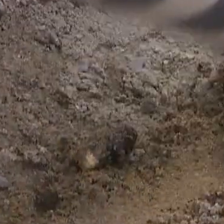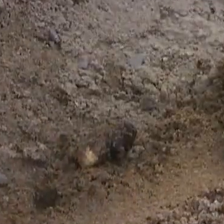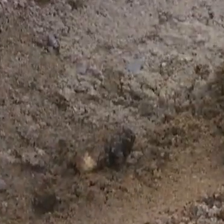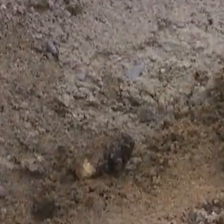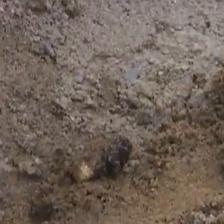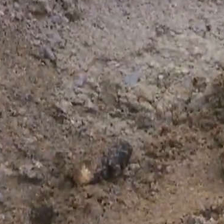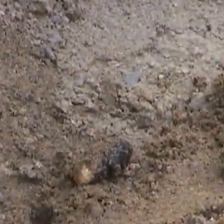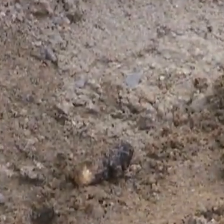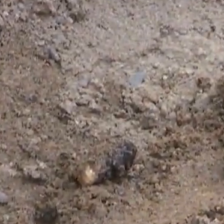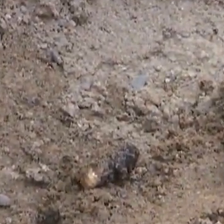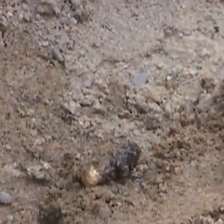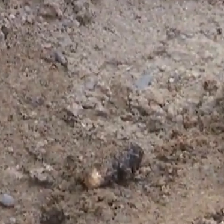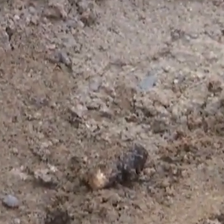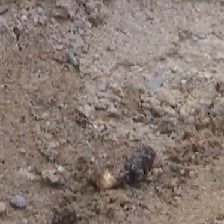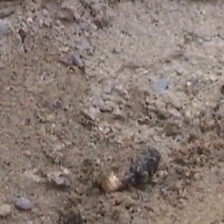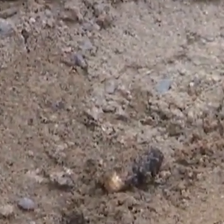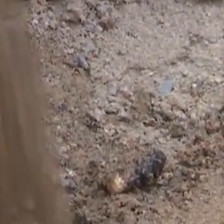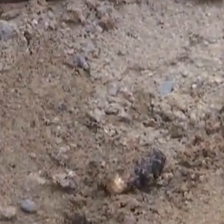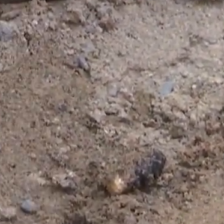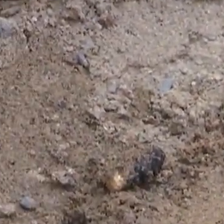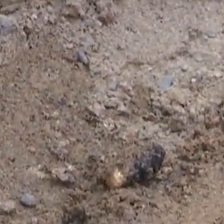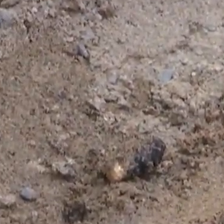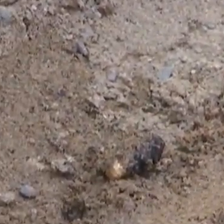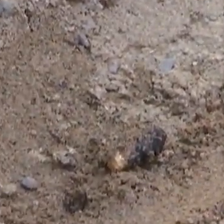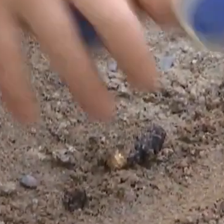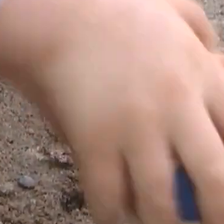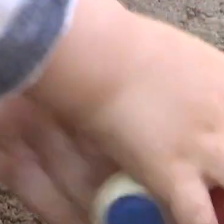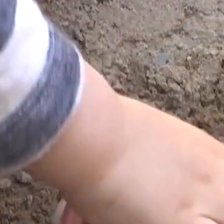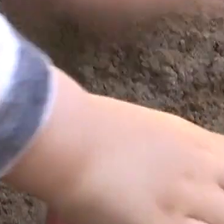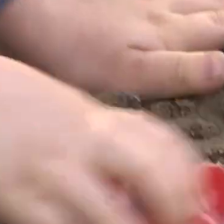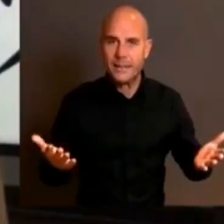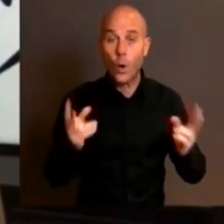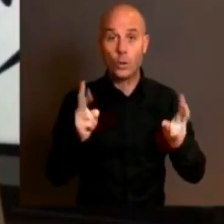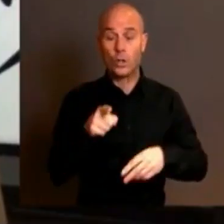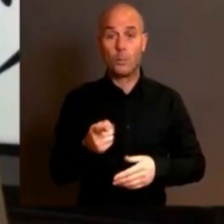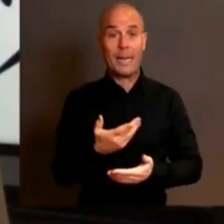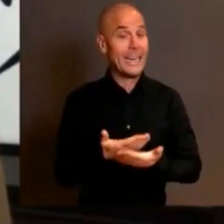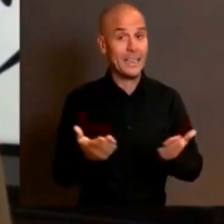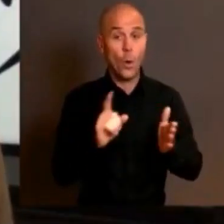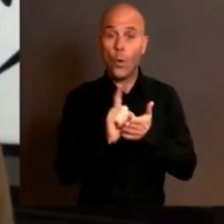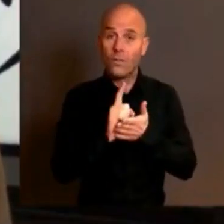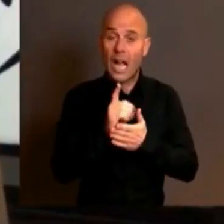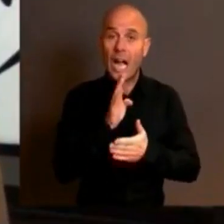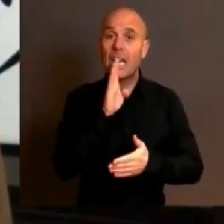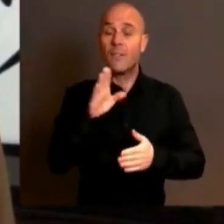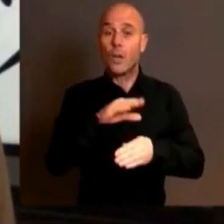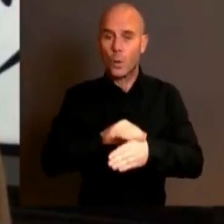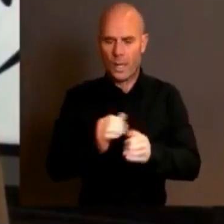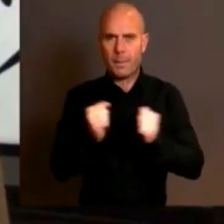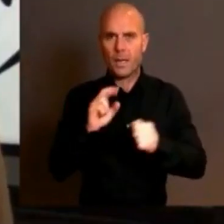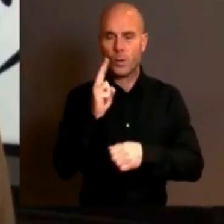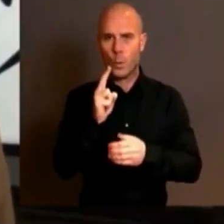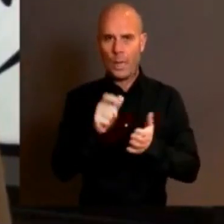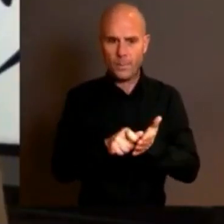Du har tidigare sagt att barn inte är drivande i smittspridningen och att de sällan blir allvarligt sjuka. Men nu kommer rapporter